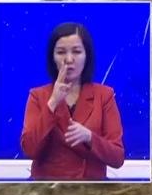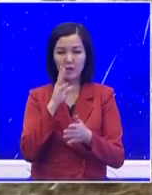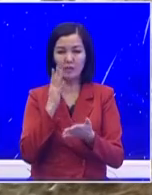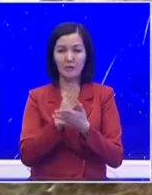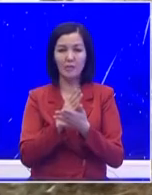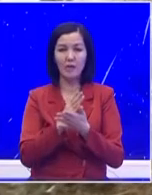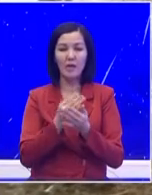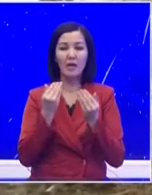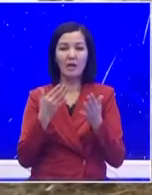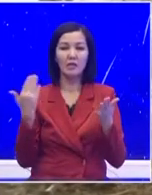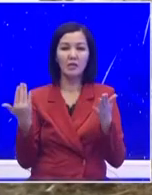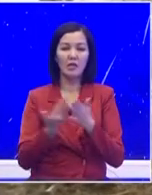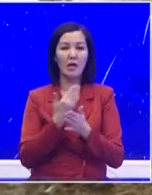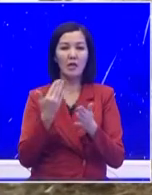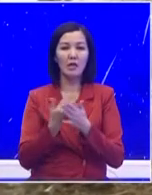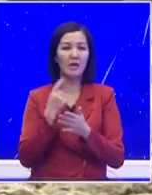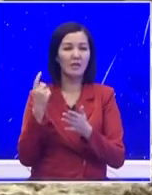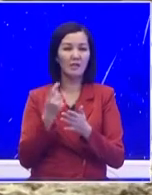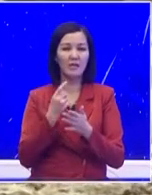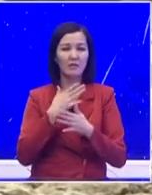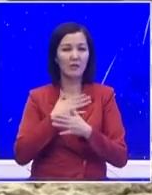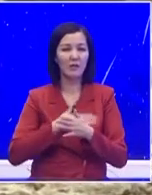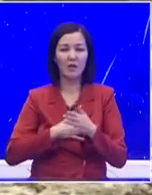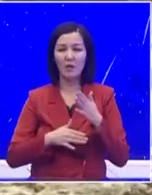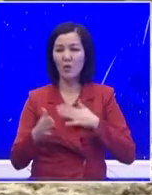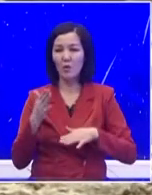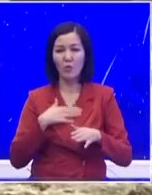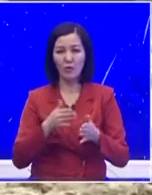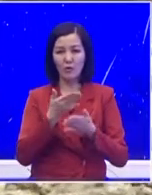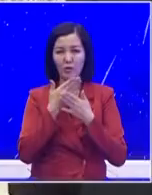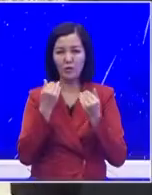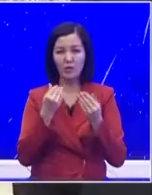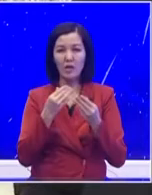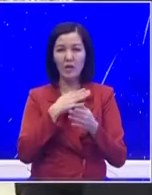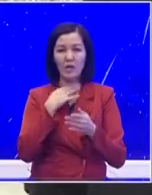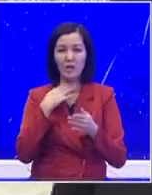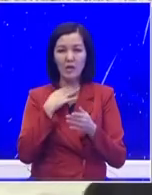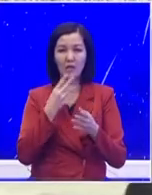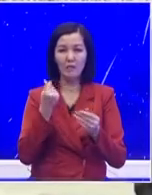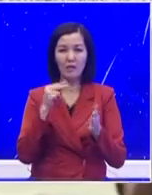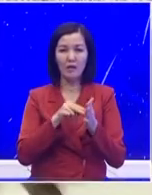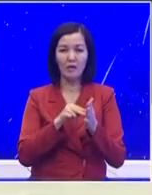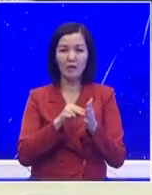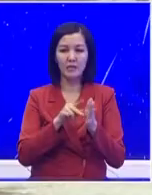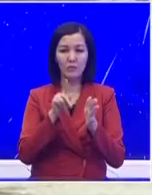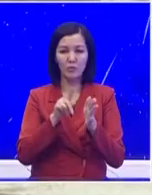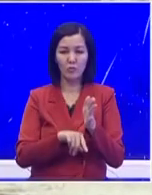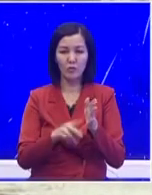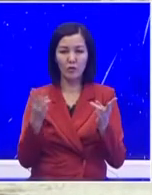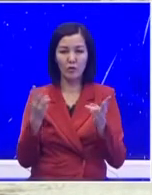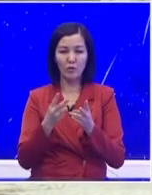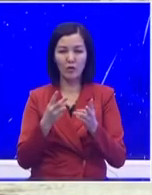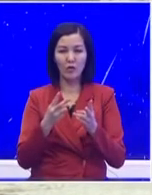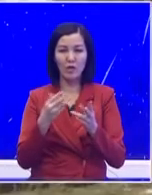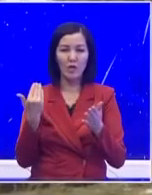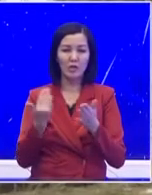соңғы жаңалық шаруашылық қожайынын қуанта қоймаған сыңайлы. Ет бағасын төмендету үшін тірі малды шектеудің қажеті шамалы. Оның орнына